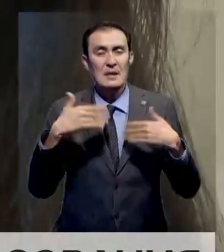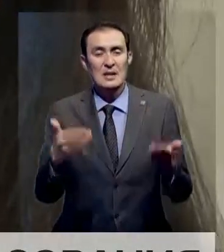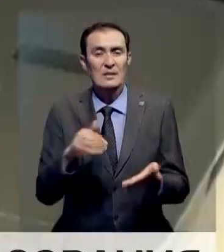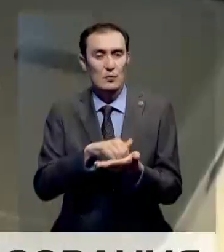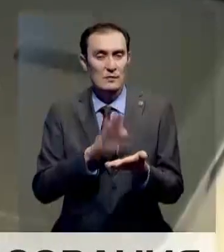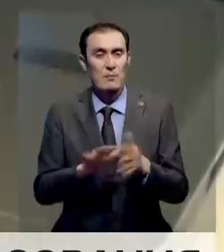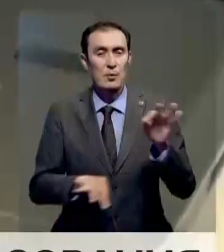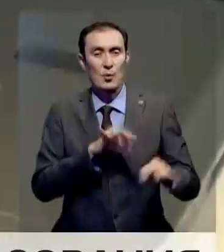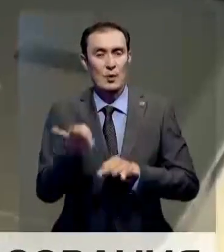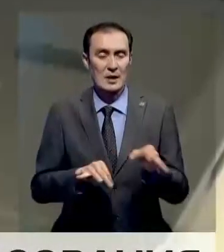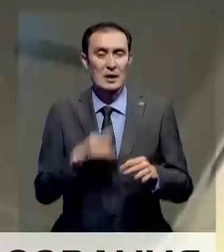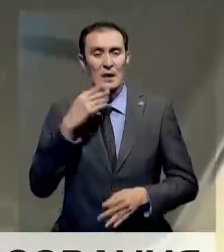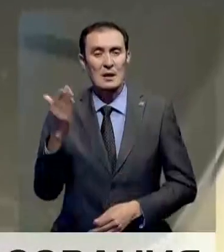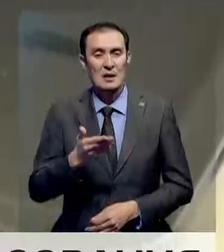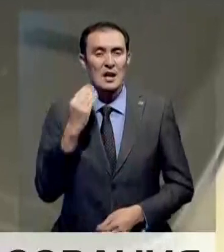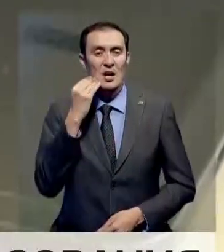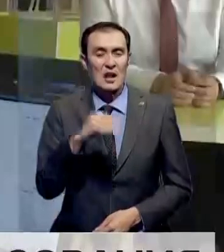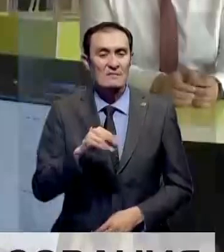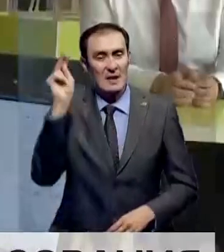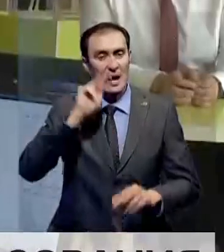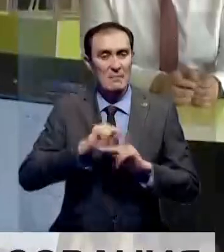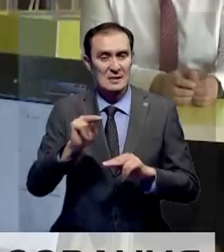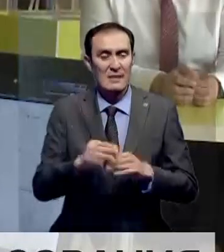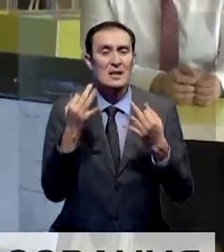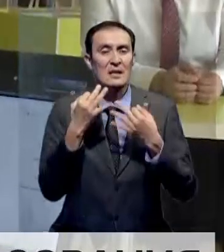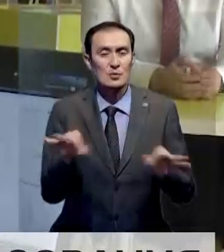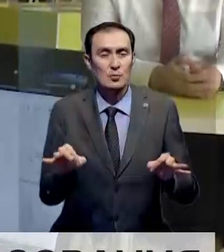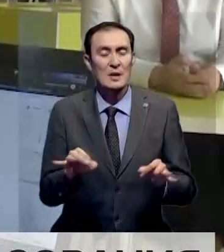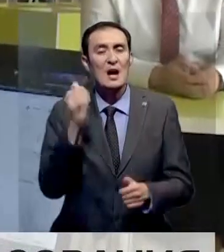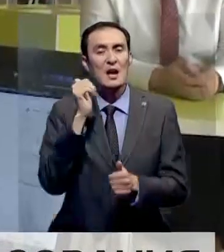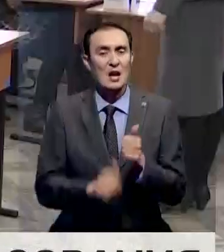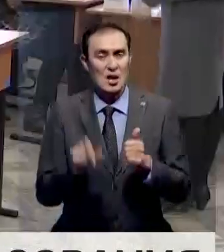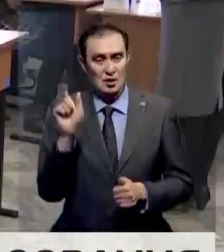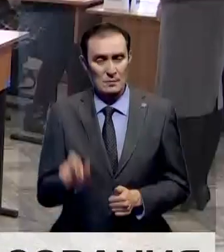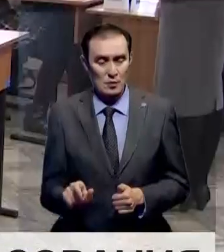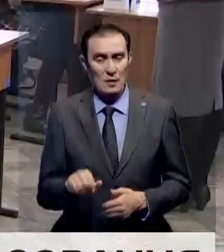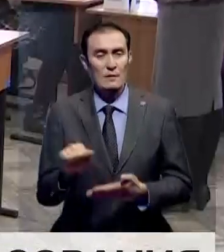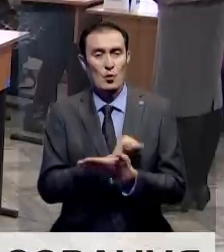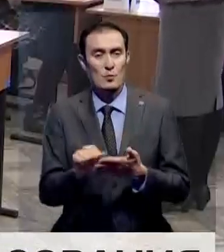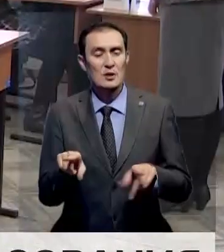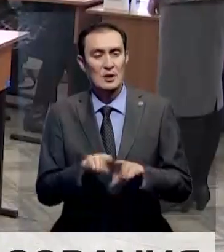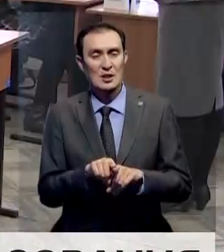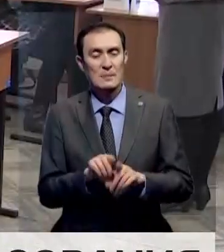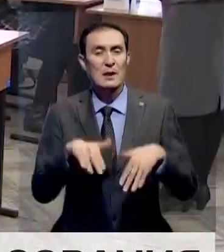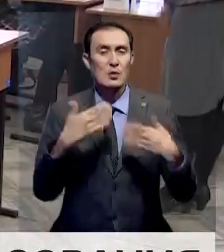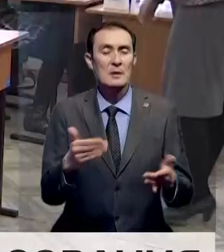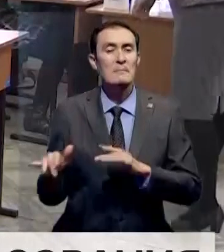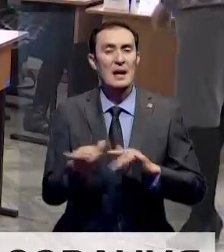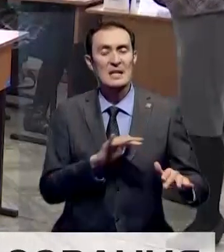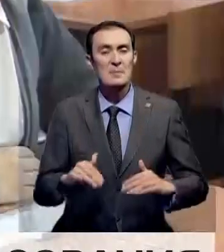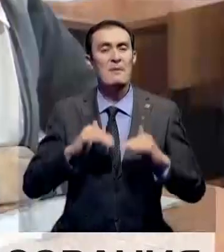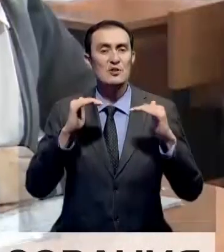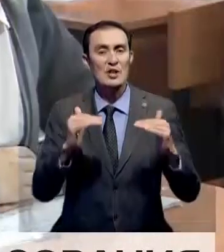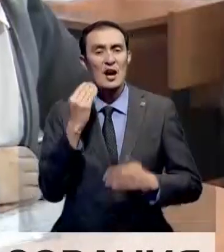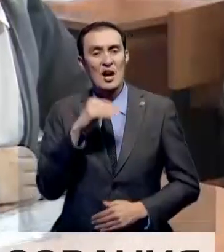прописаны в проекте национального доклада качественные образования доступные каждому в документе также предложенные механизмы